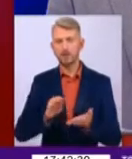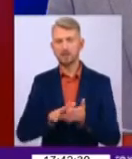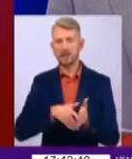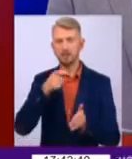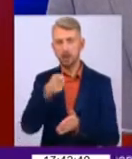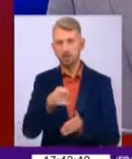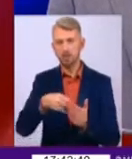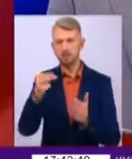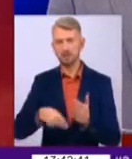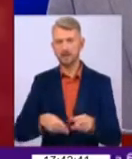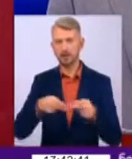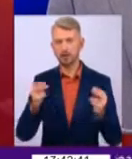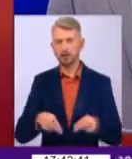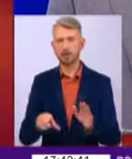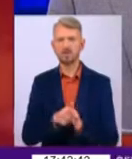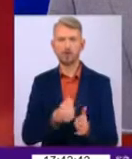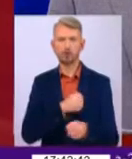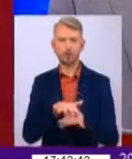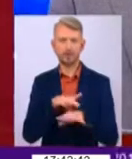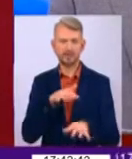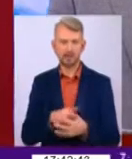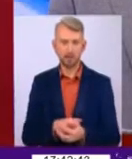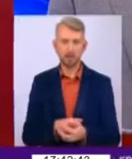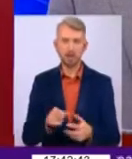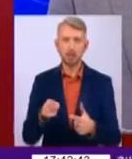и подписать контракт с вооруженными силами. И